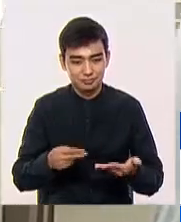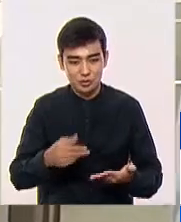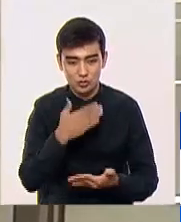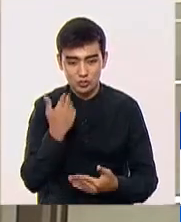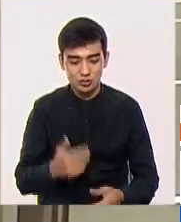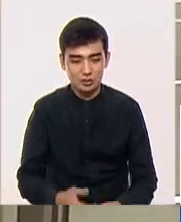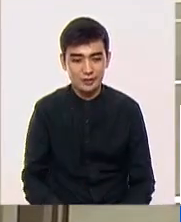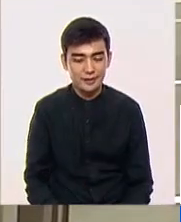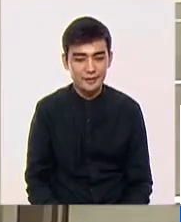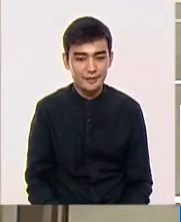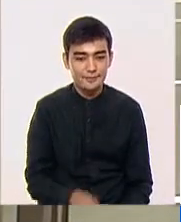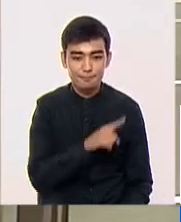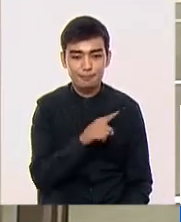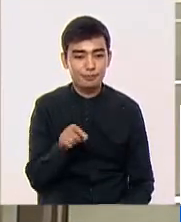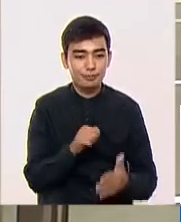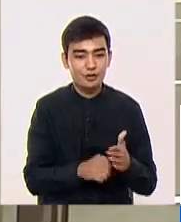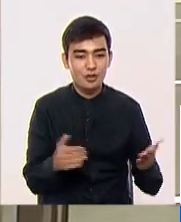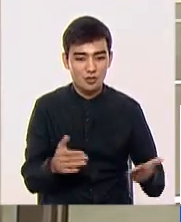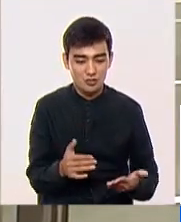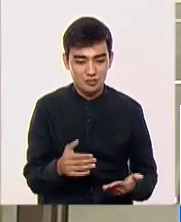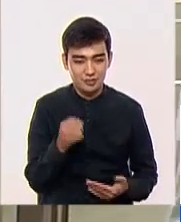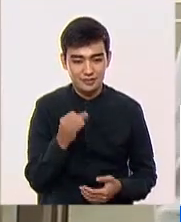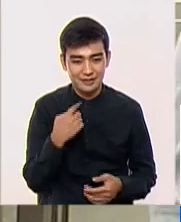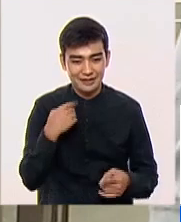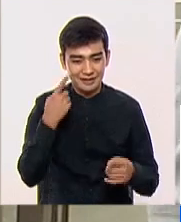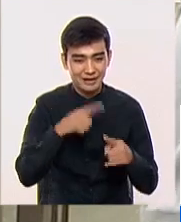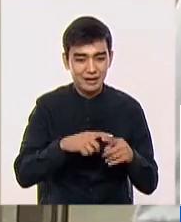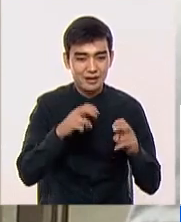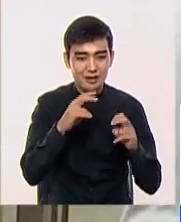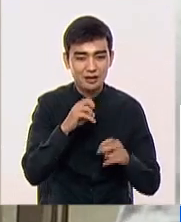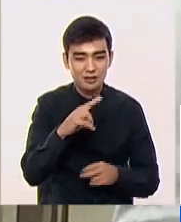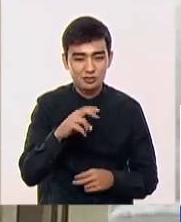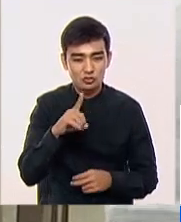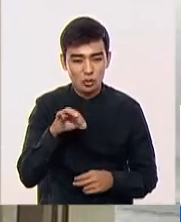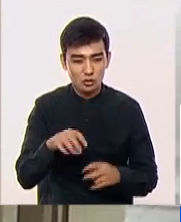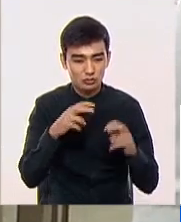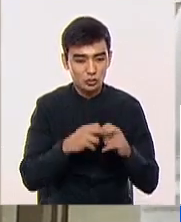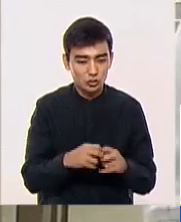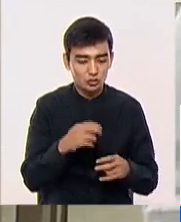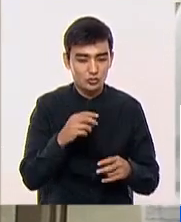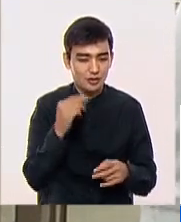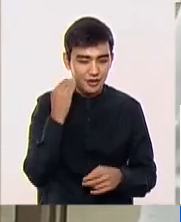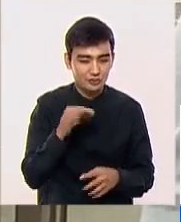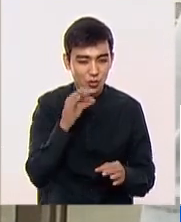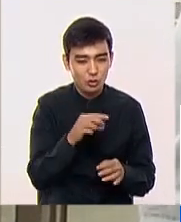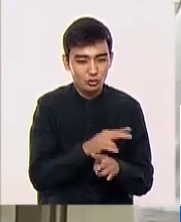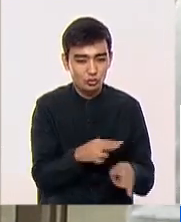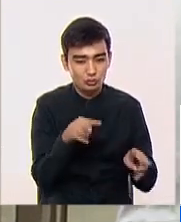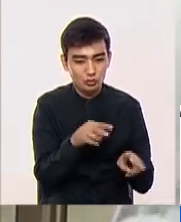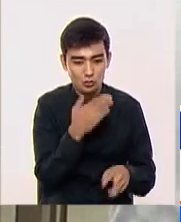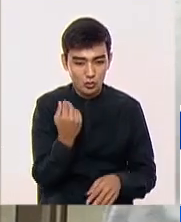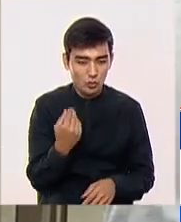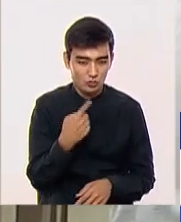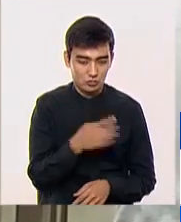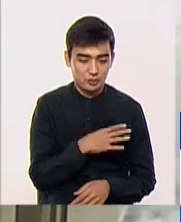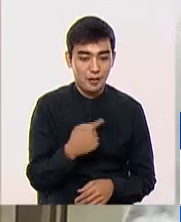айтып отырған себебі ГАСК-тың біз технадзор болған жоқ, за качеством никто не сидит, ол дейтін құлап қалуы мүмкін деген сияқты айтады.